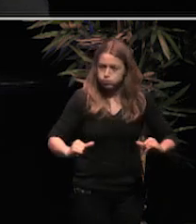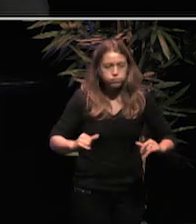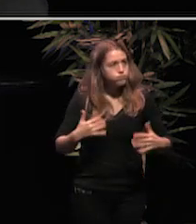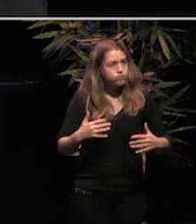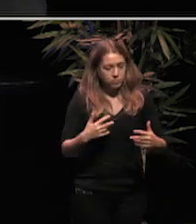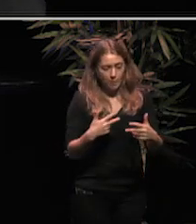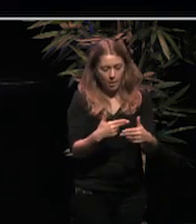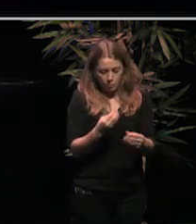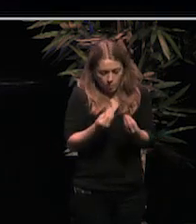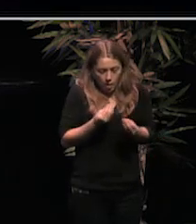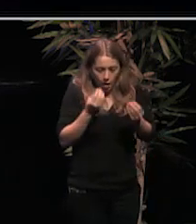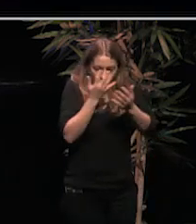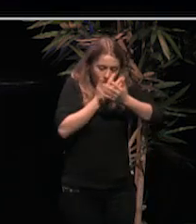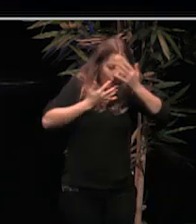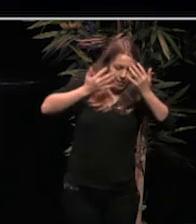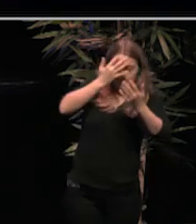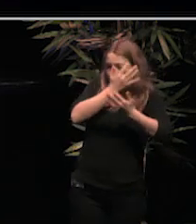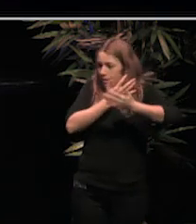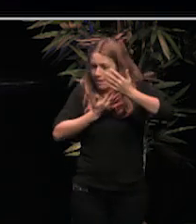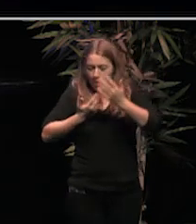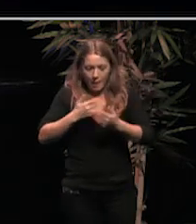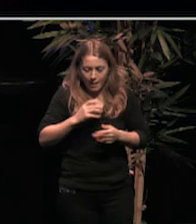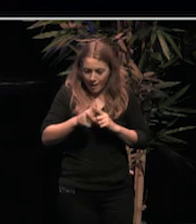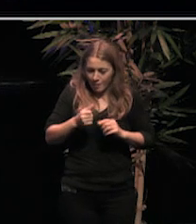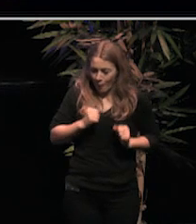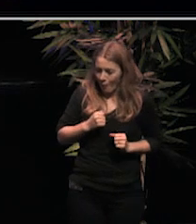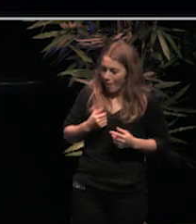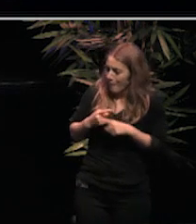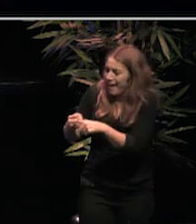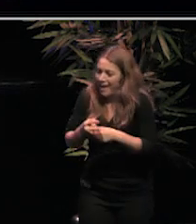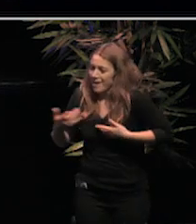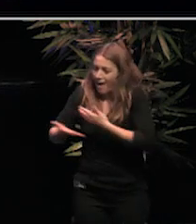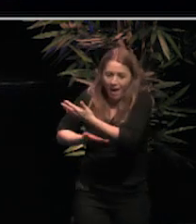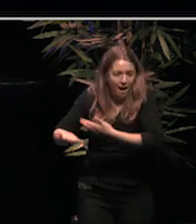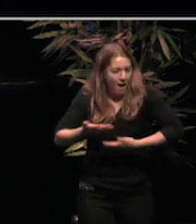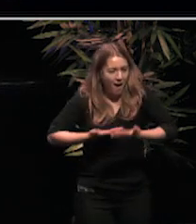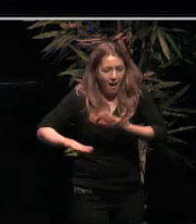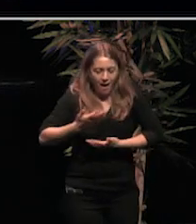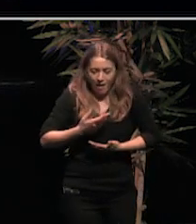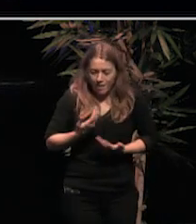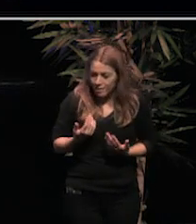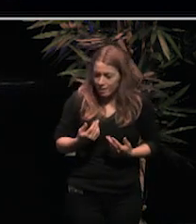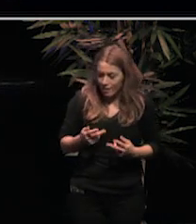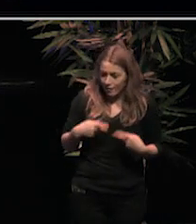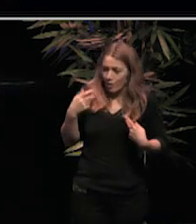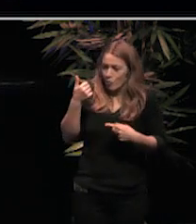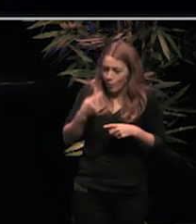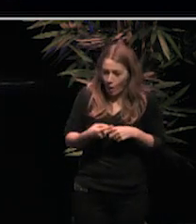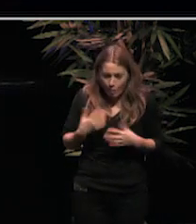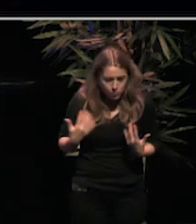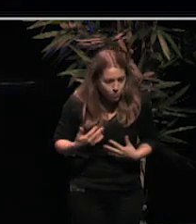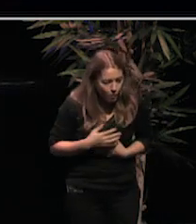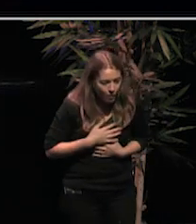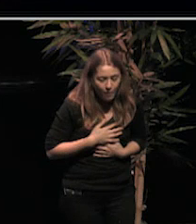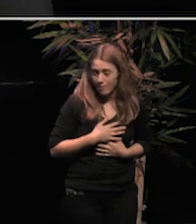assez bouleversant et puis super à partager et à vivre. Donc voilà, je ne sais pas si je vivrai un moment de course aussi